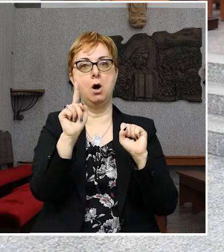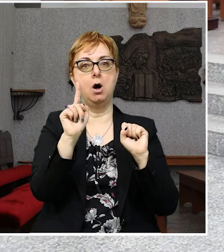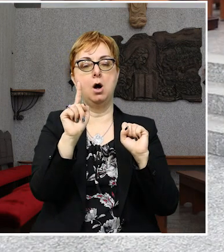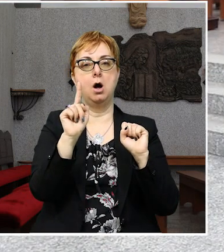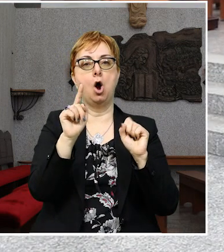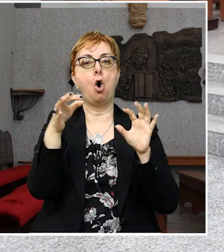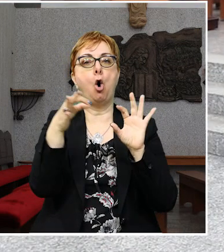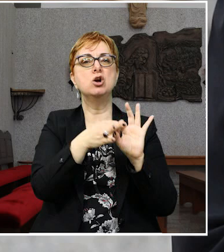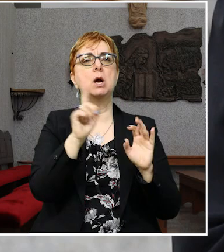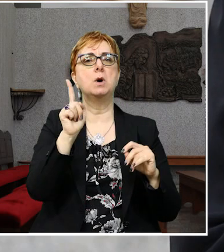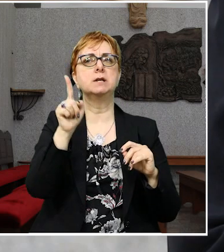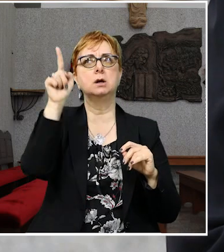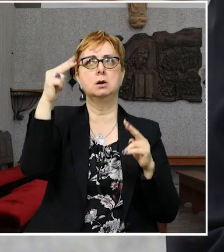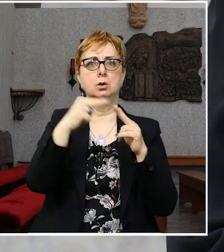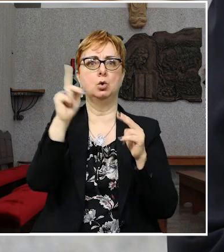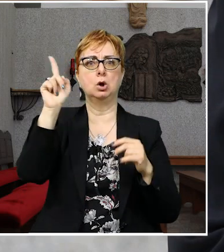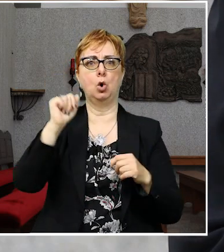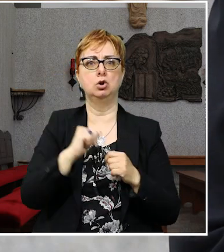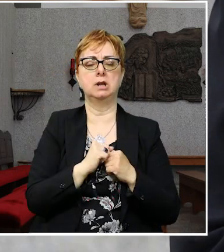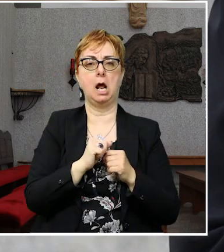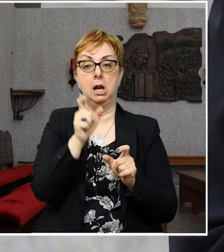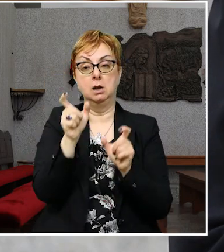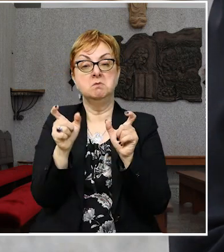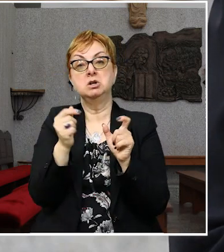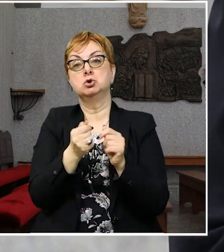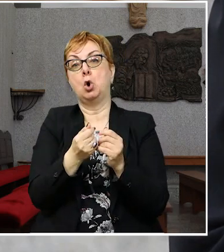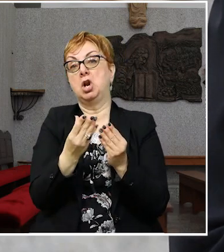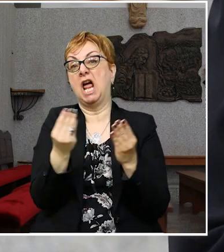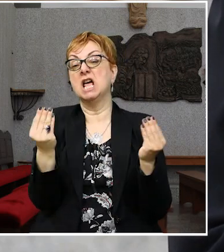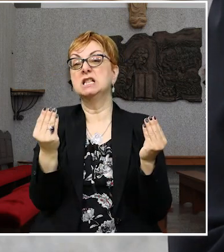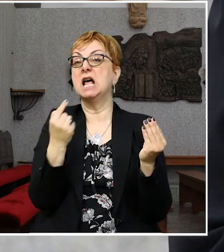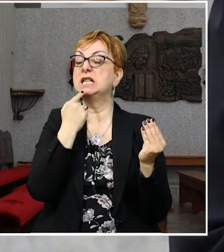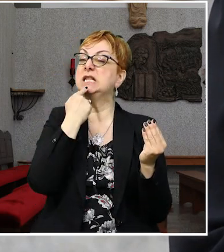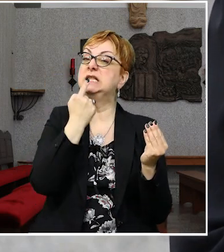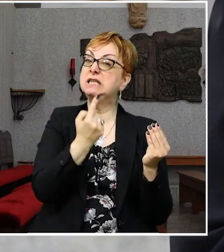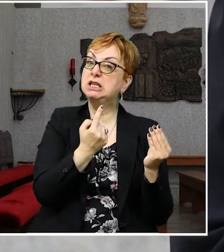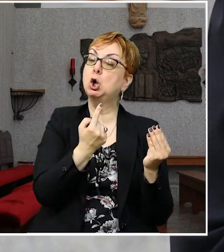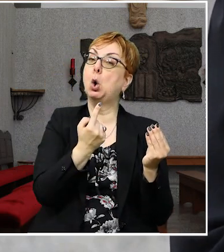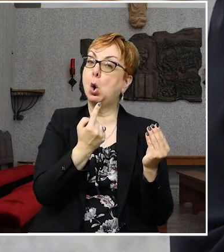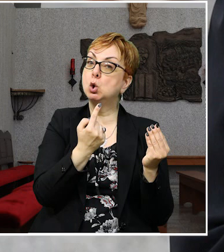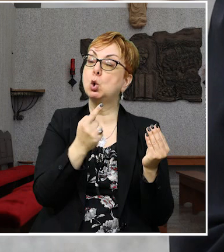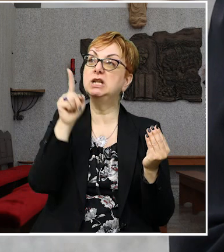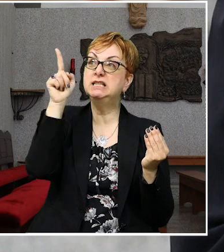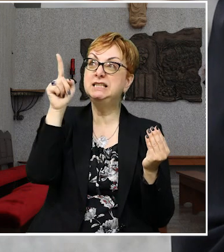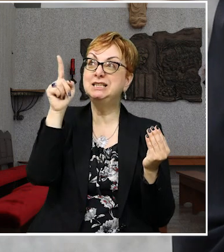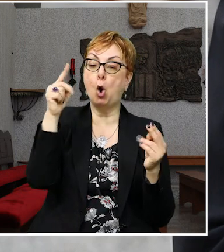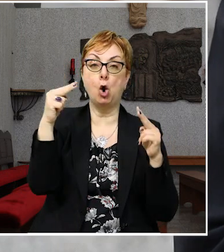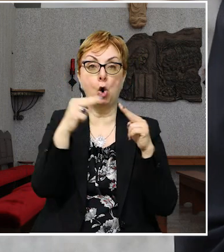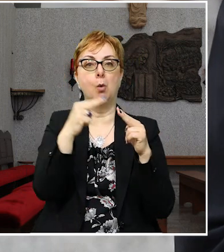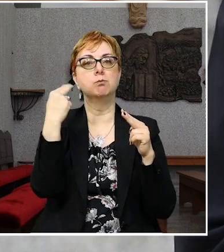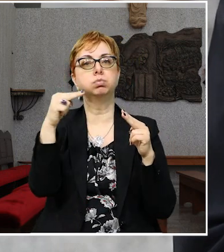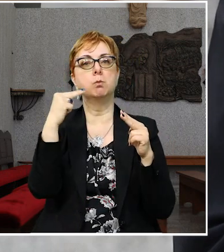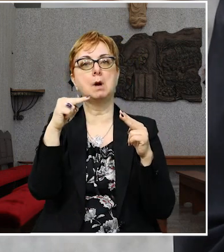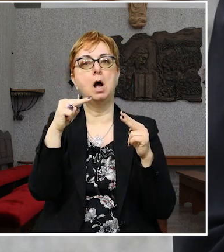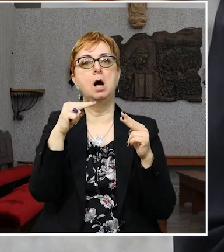incontrare Dio. Quante persone che dicono di non essere riusciti ad incontrare